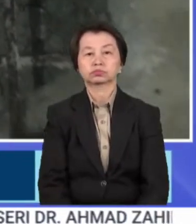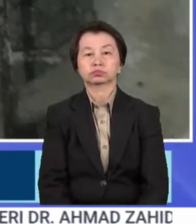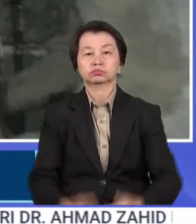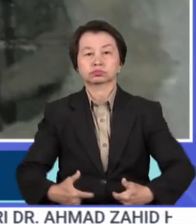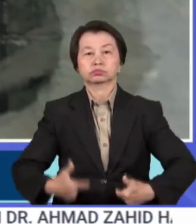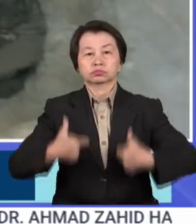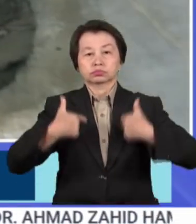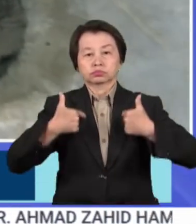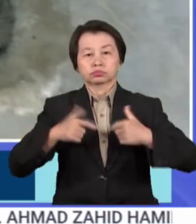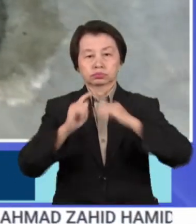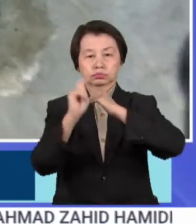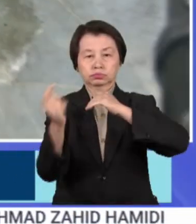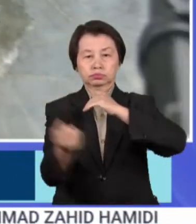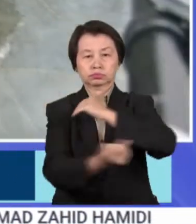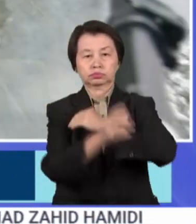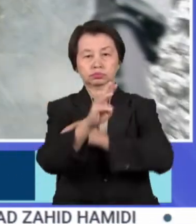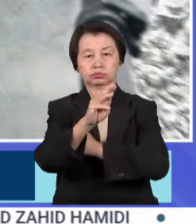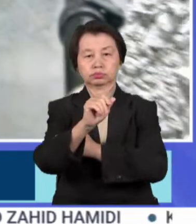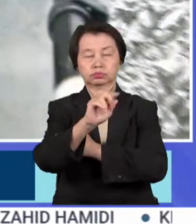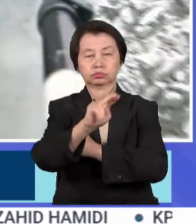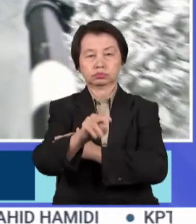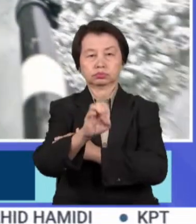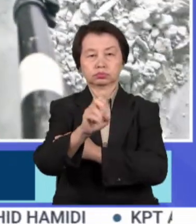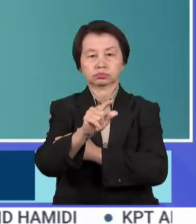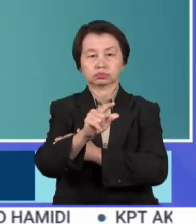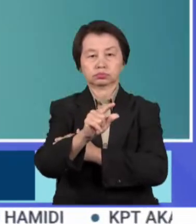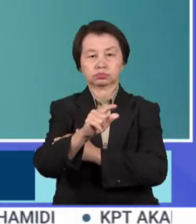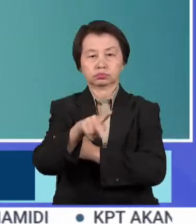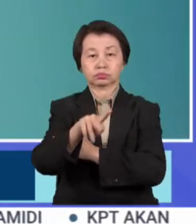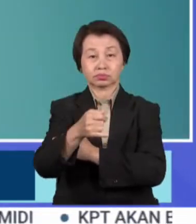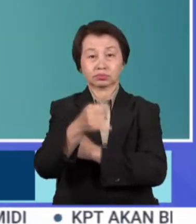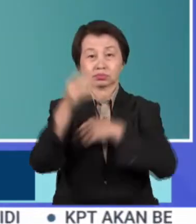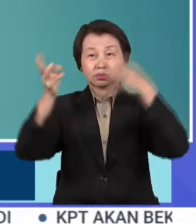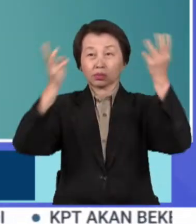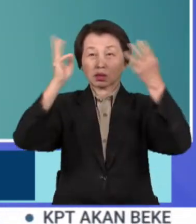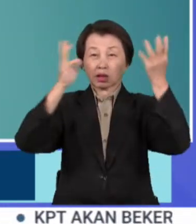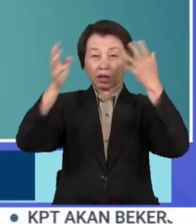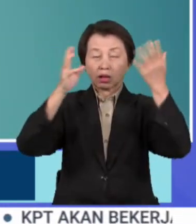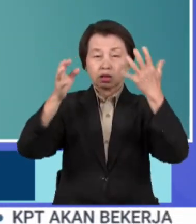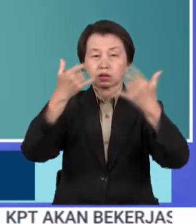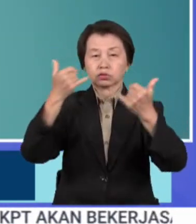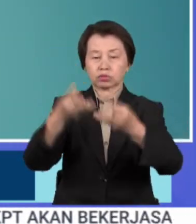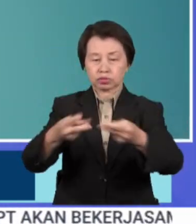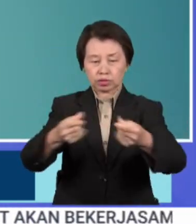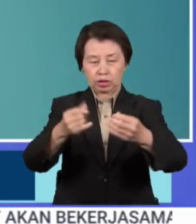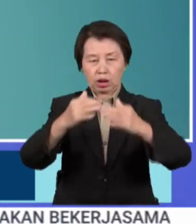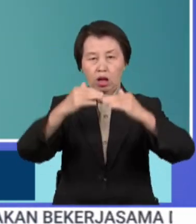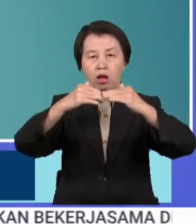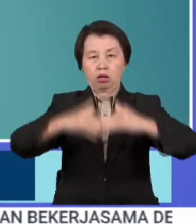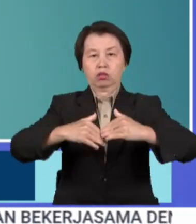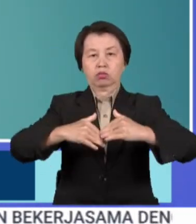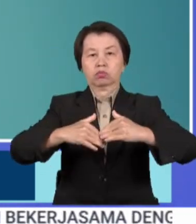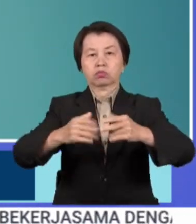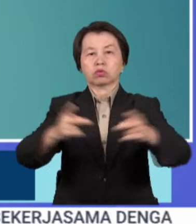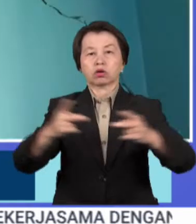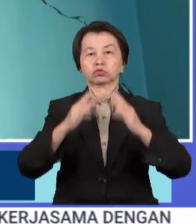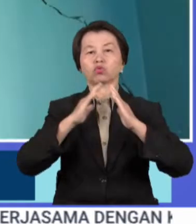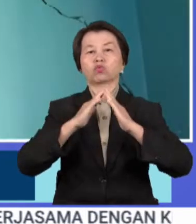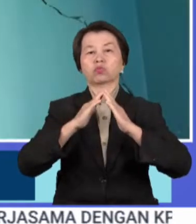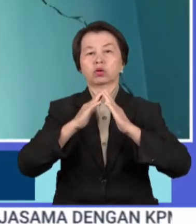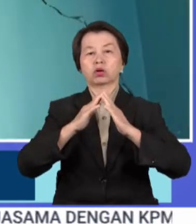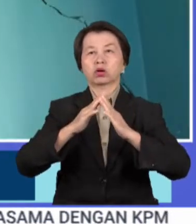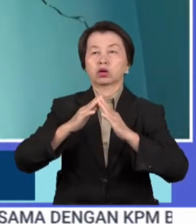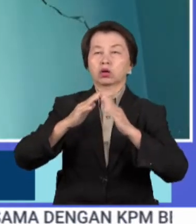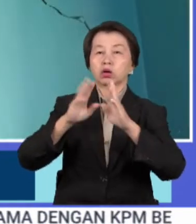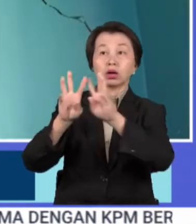Kehidupan penduduk Taman Seri Manja dihantui kebimbangan risiko runtuhan berisikan tanah mendap di kawasan perumahan mereka.